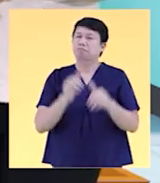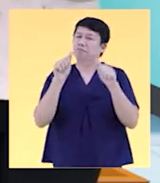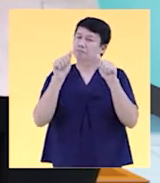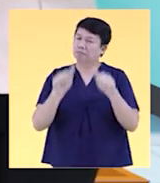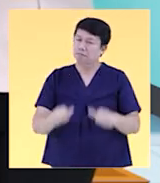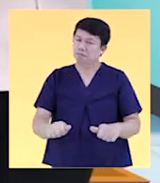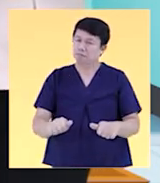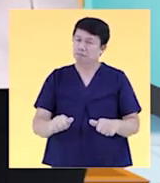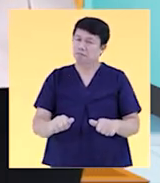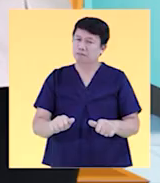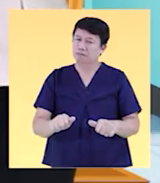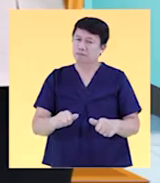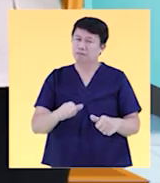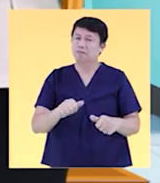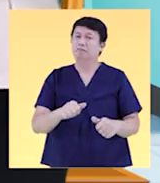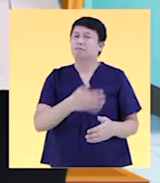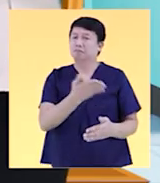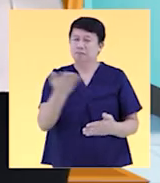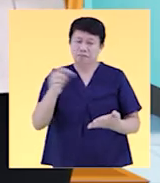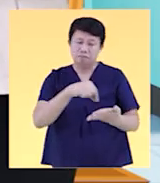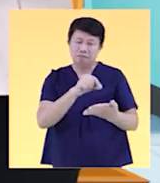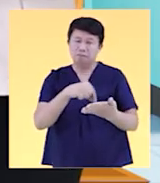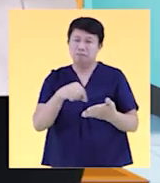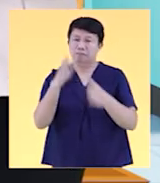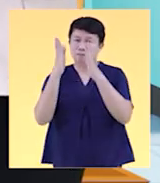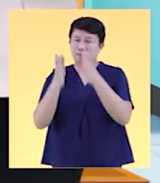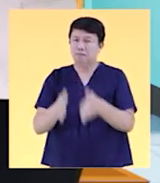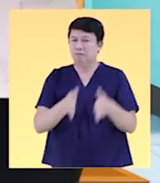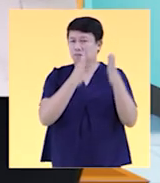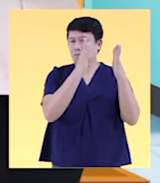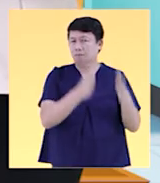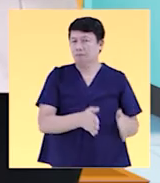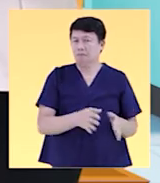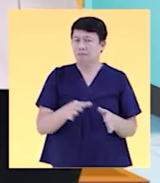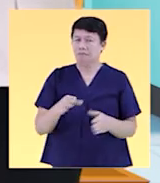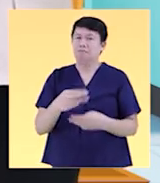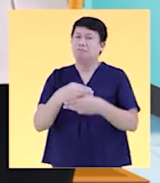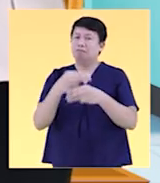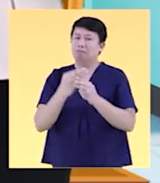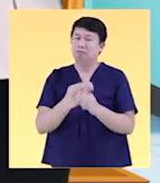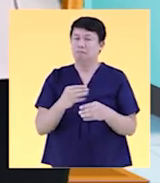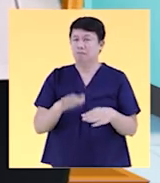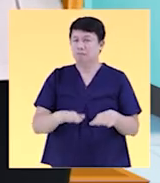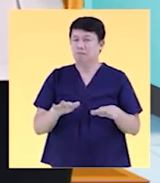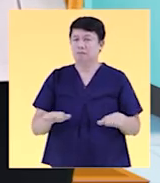Kaya mo bang isulat ang mga given sa column method? Gawin niyo na, kids!